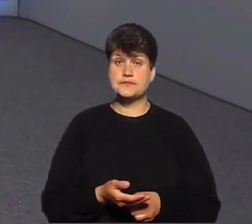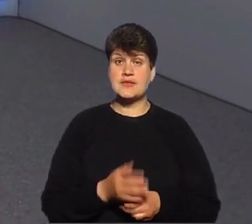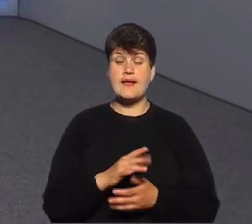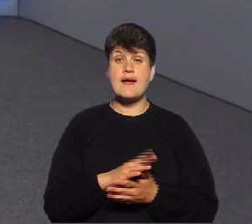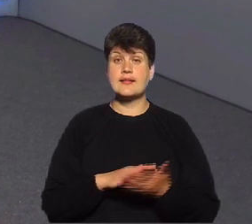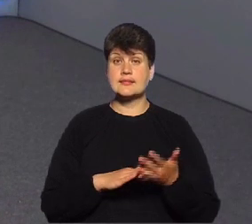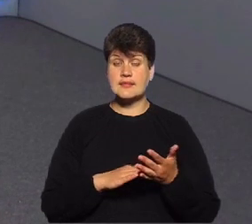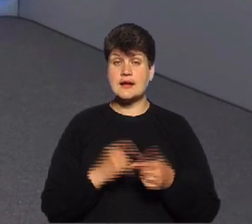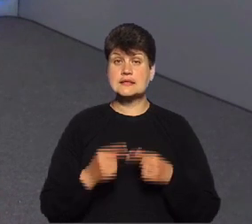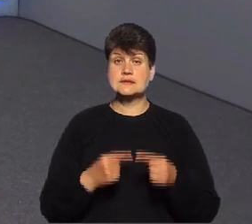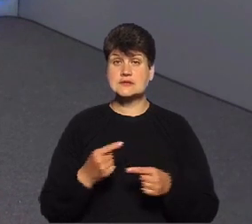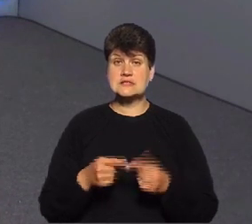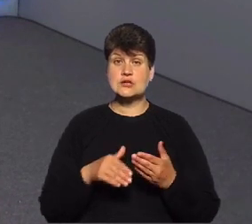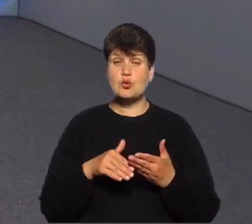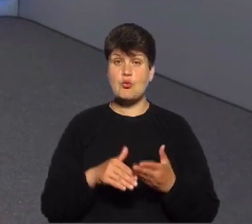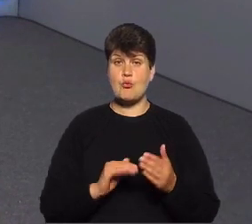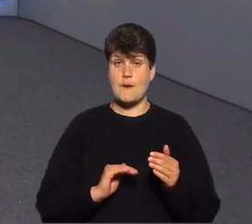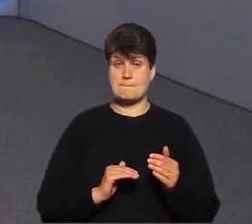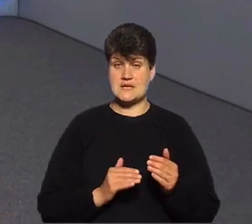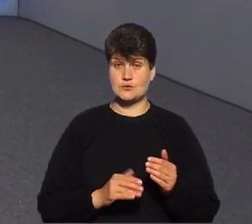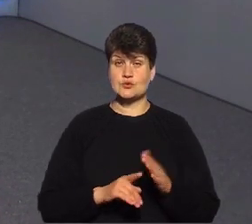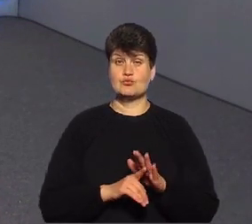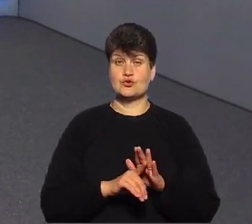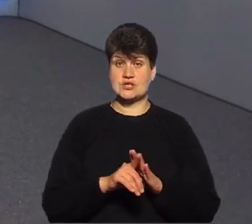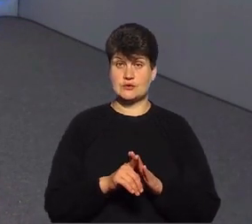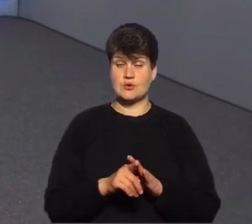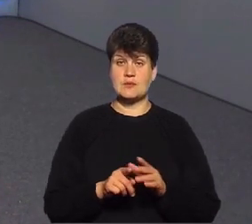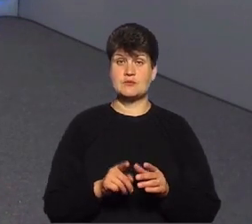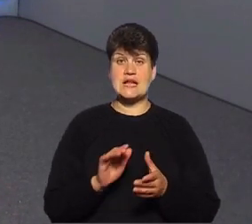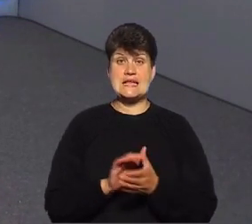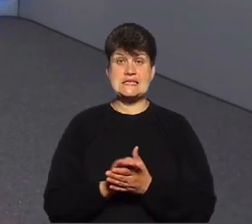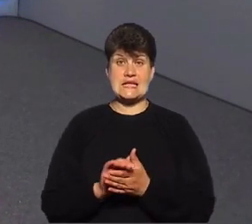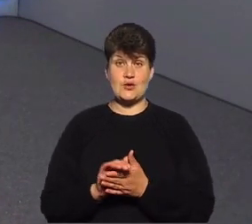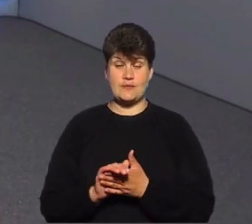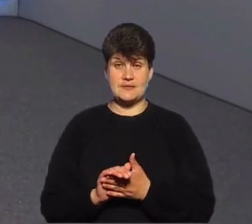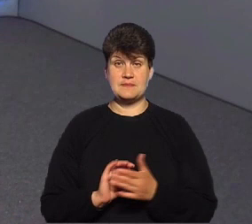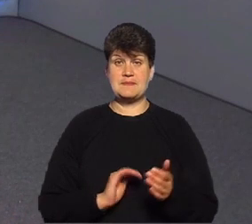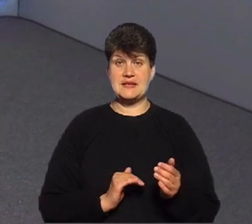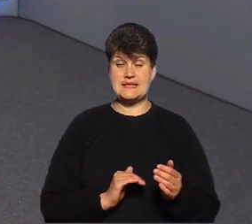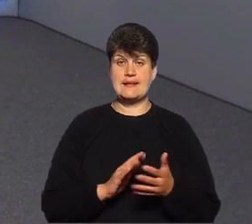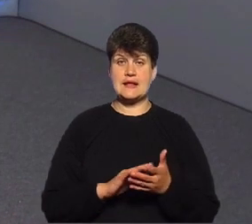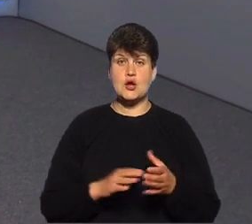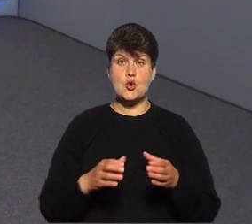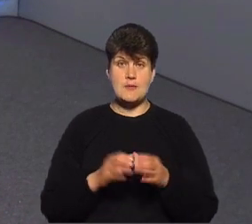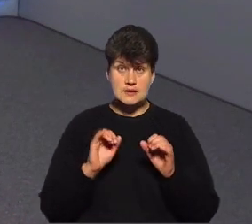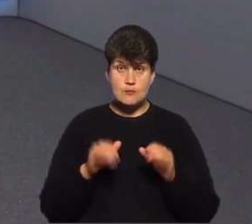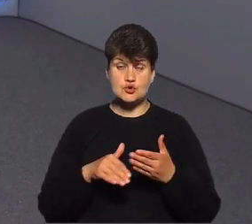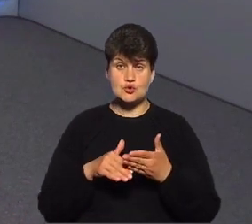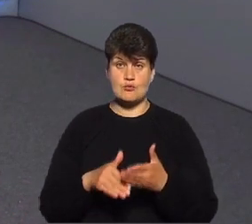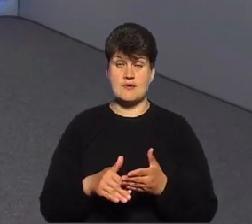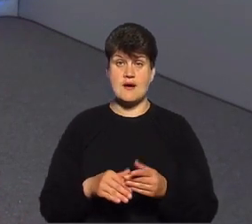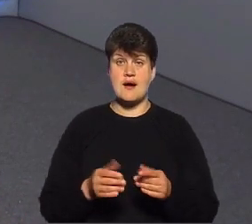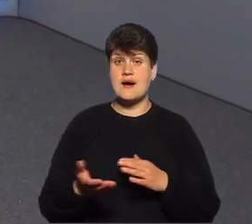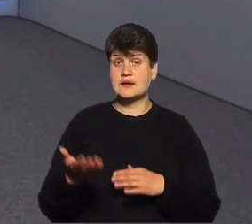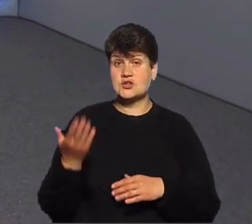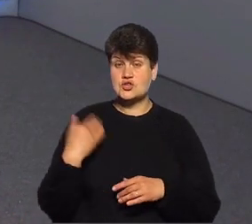допомога бізнесу. Ну, якби спочатку ми почали знайомитися з бізнесом, а далі громада може реально допомагати. А так до цього в нас складалась така